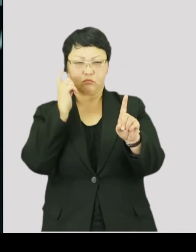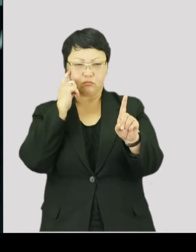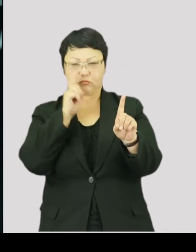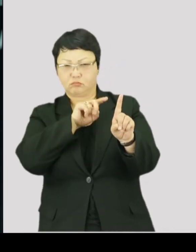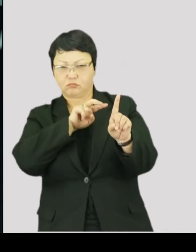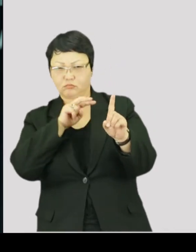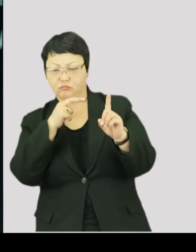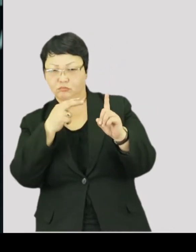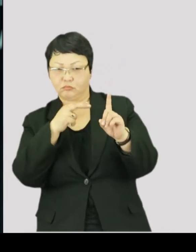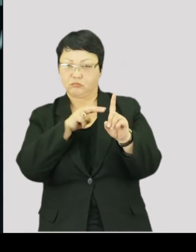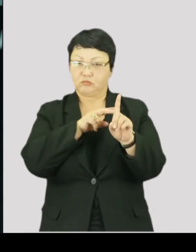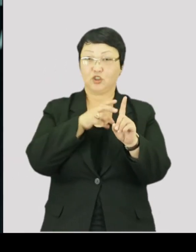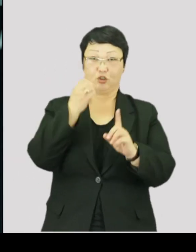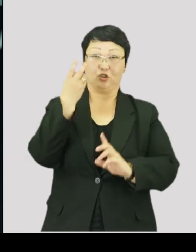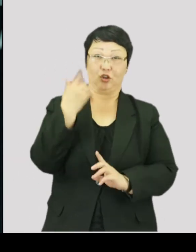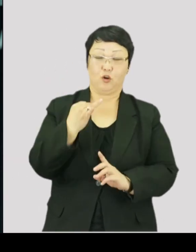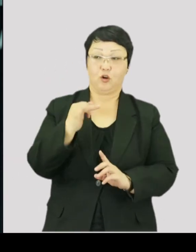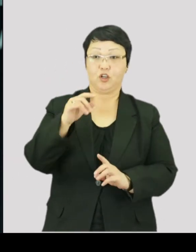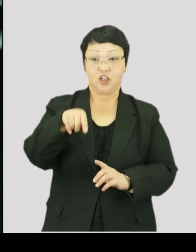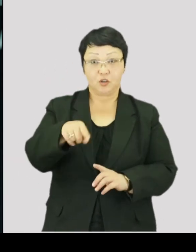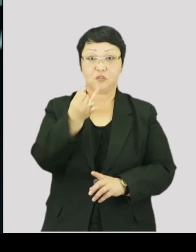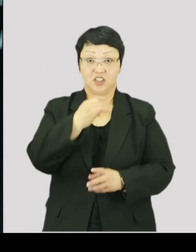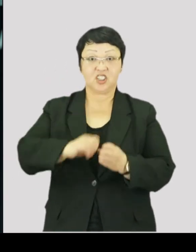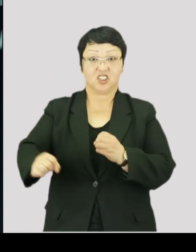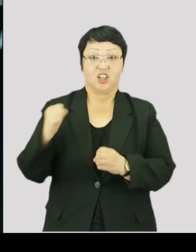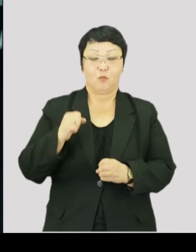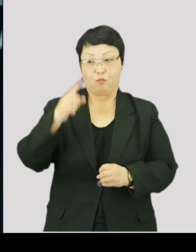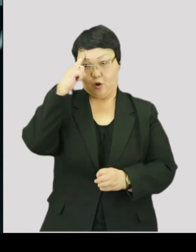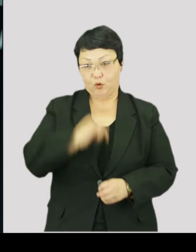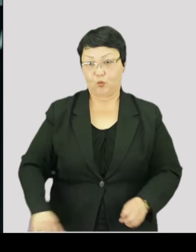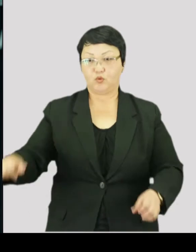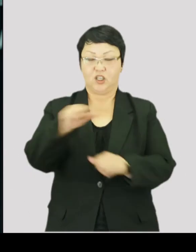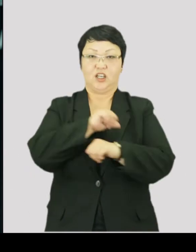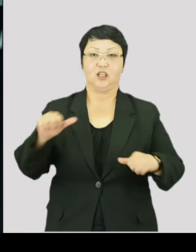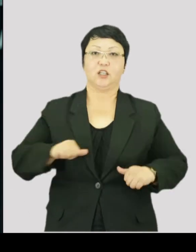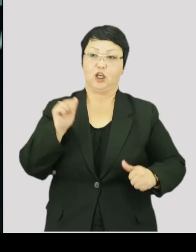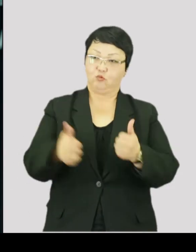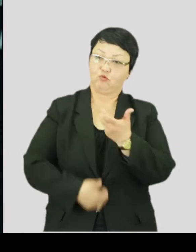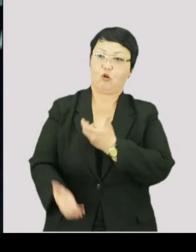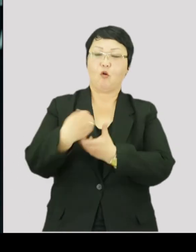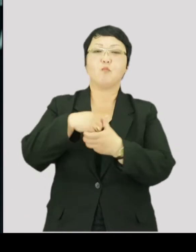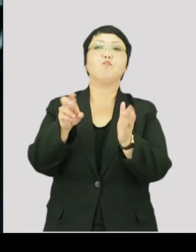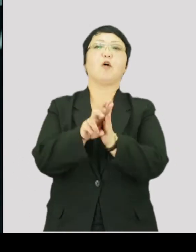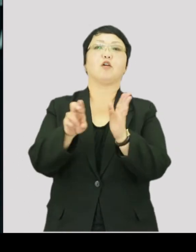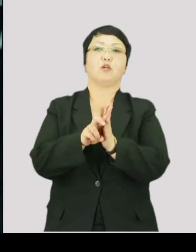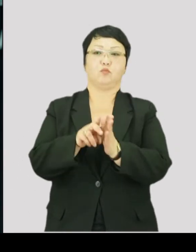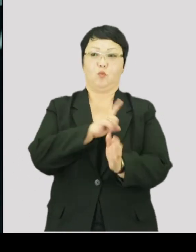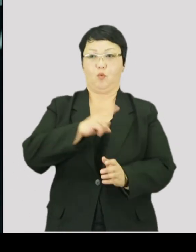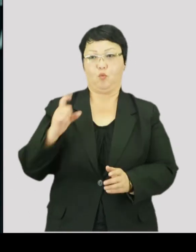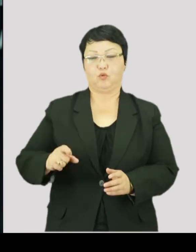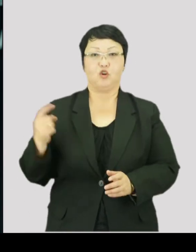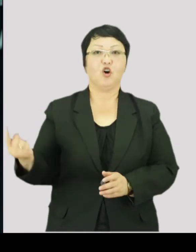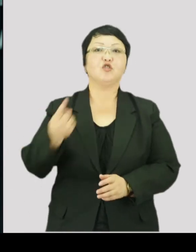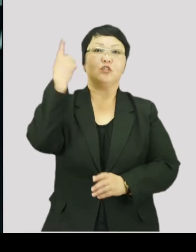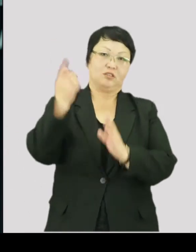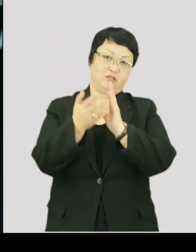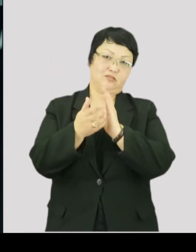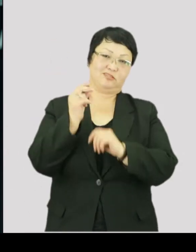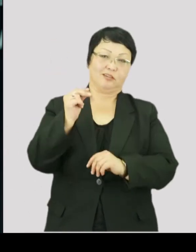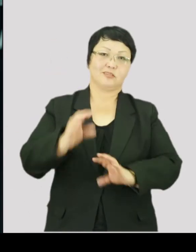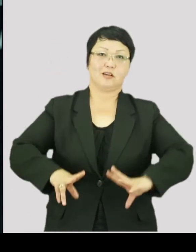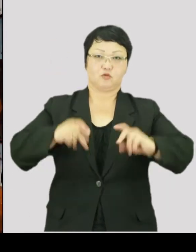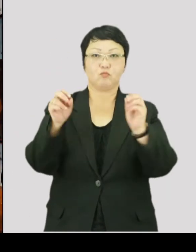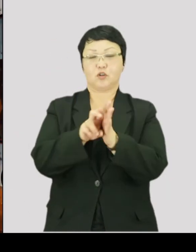одоо байгаа Монгол улсын иргэдийн тэр оролцох боломж ч гэсэн илүү нээлттэй хувь нь илүү өндөр болол чанарын сайжрал